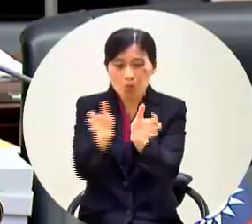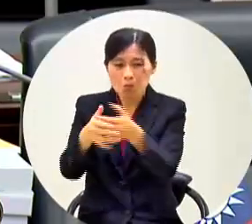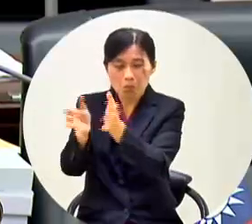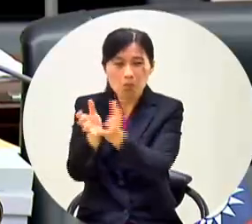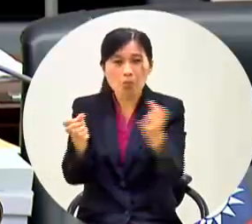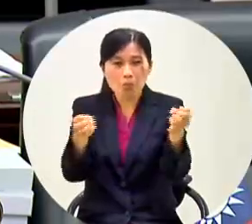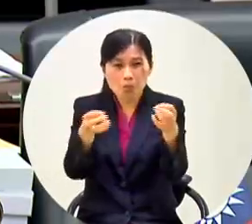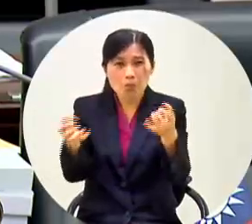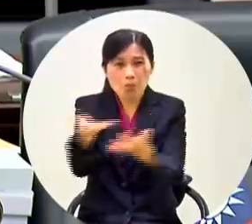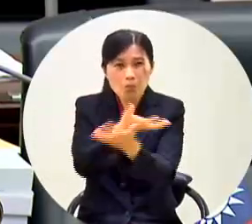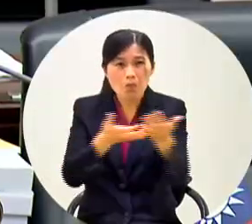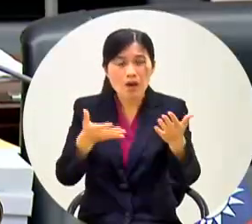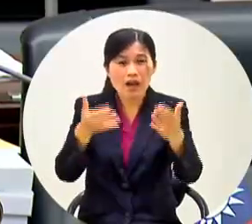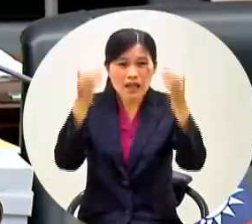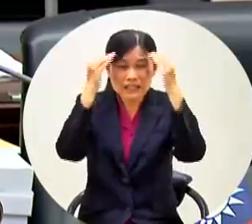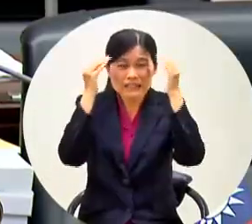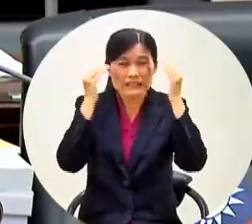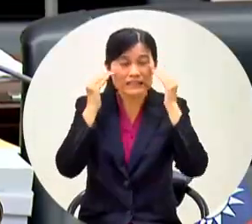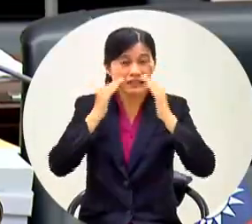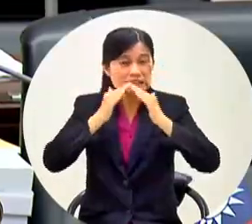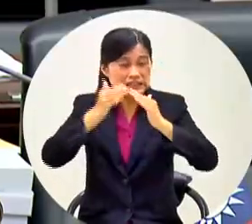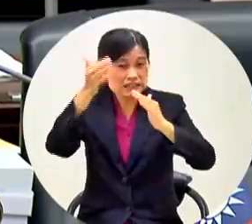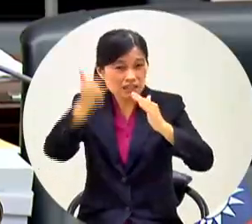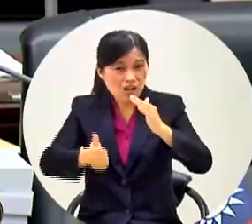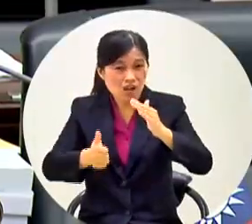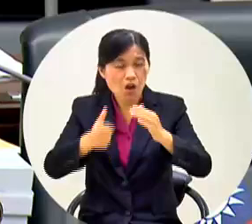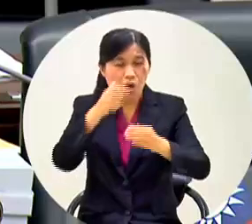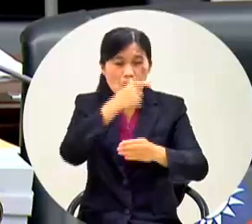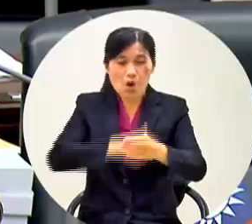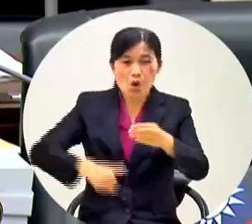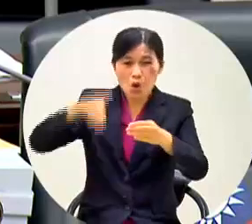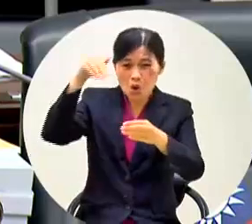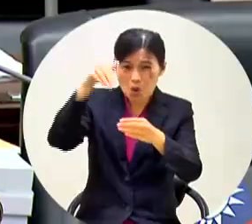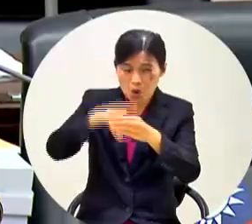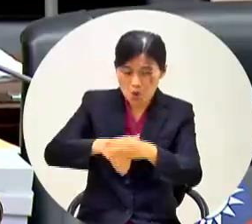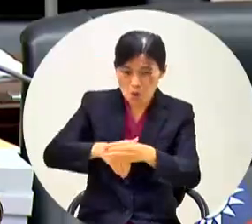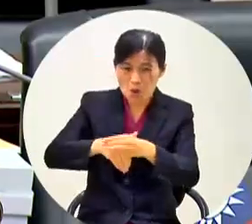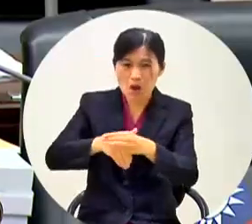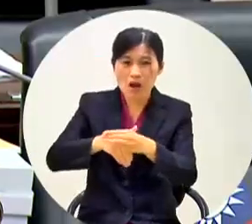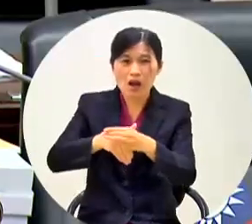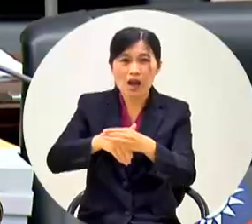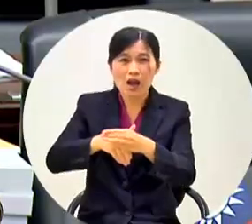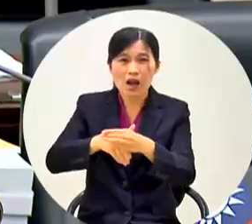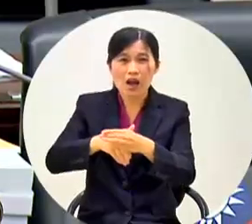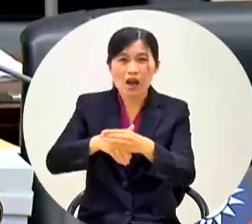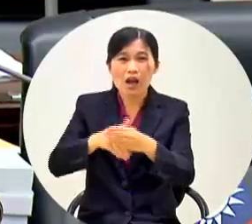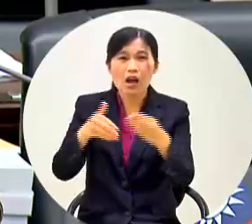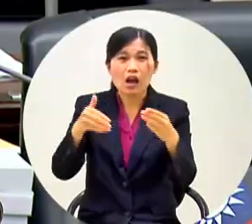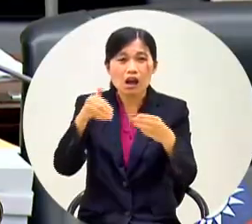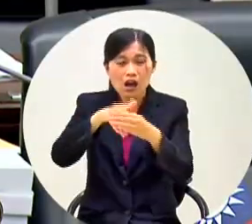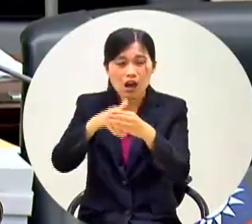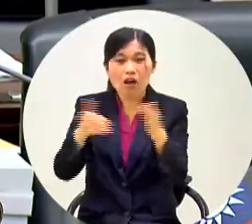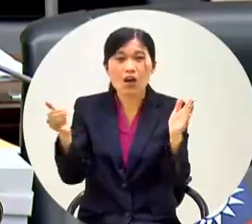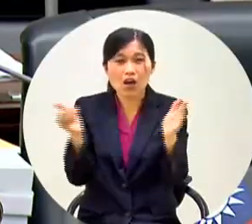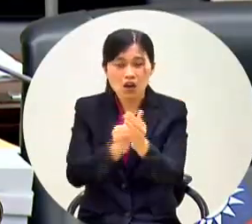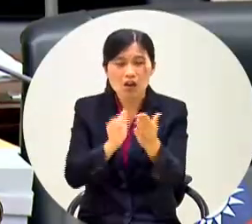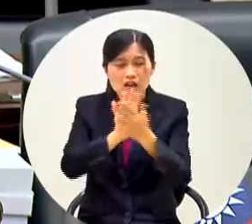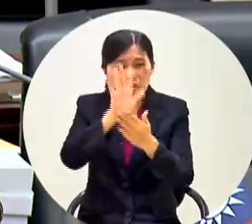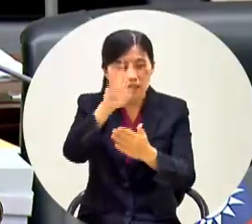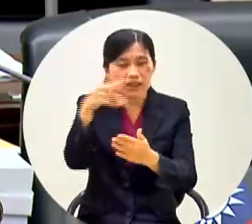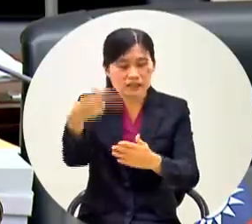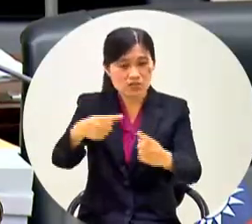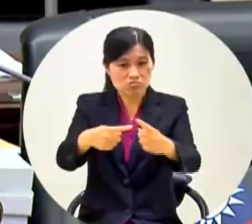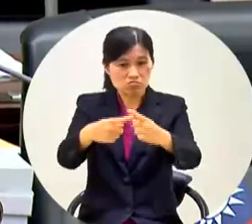选举之后，再来练习议会。高雄市委的民进党团有耐